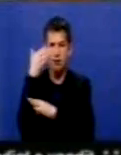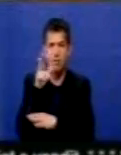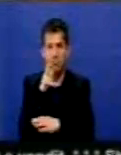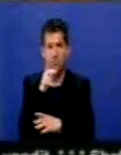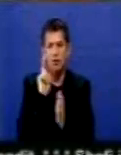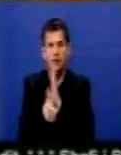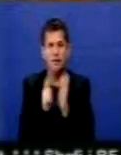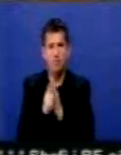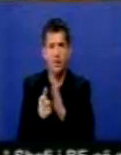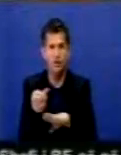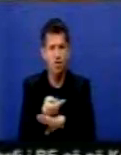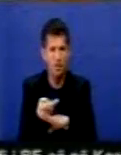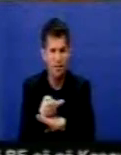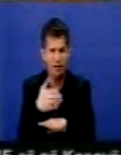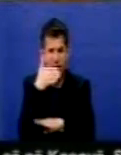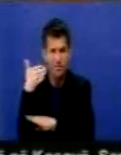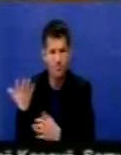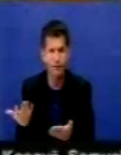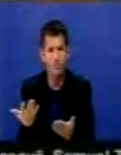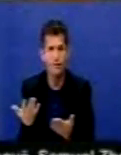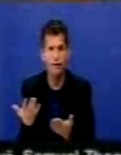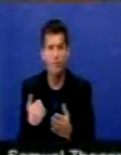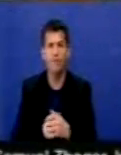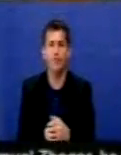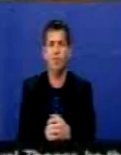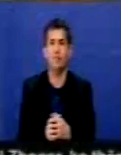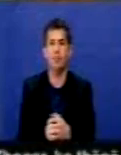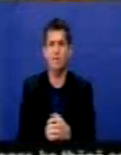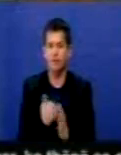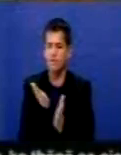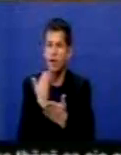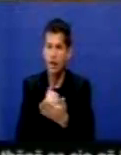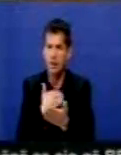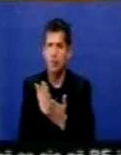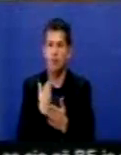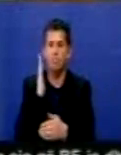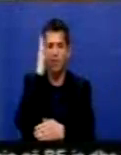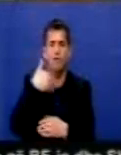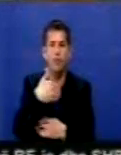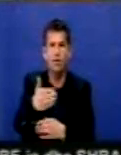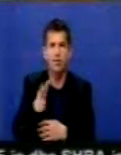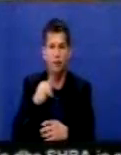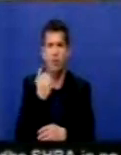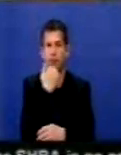ndërmorje publike pasi që e copton atë dhe më pastaj ta